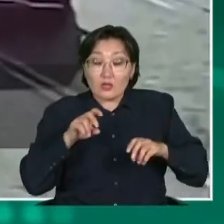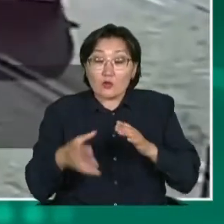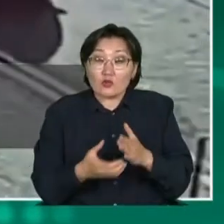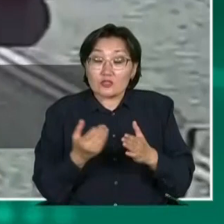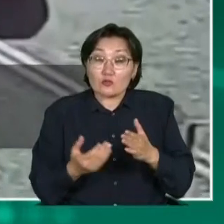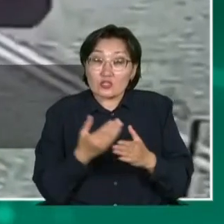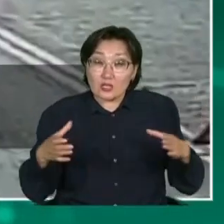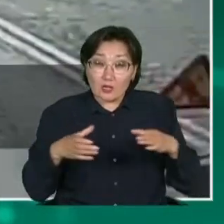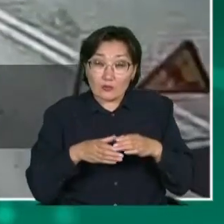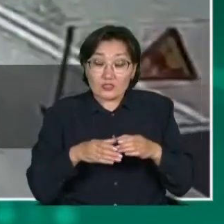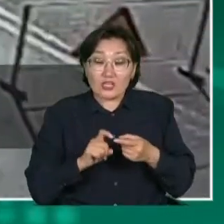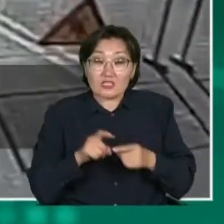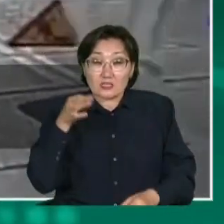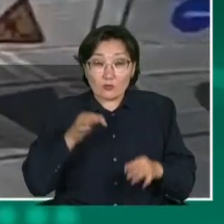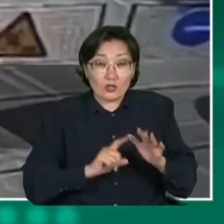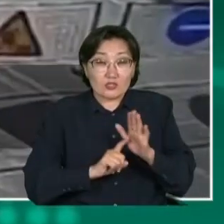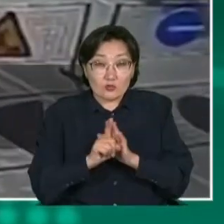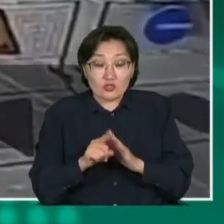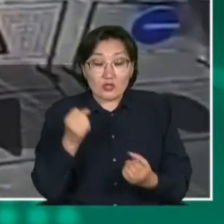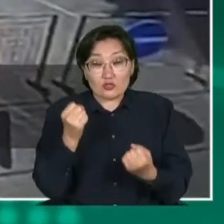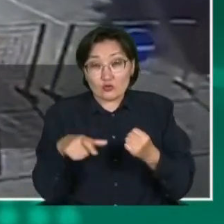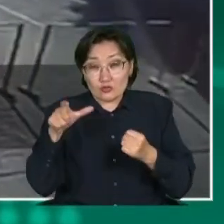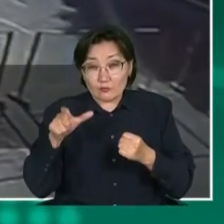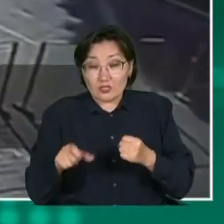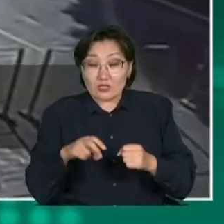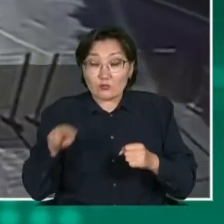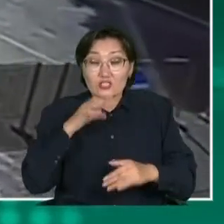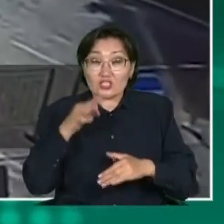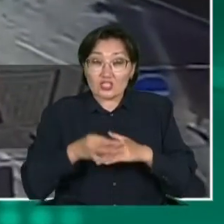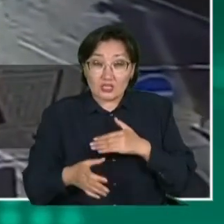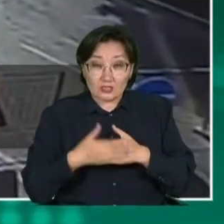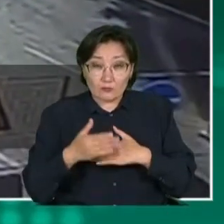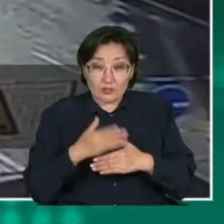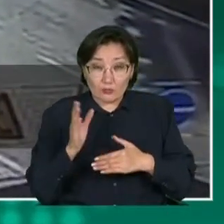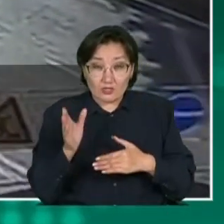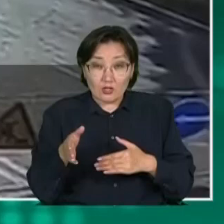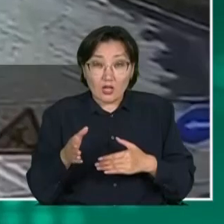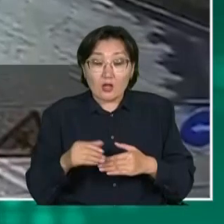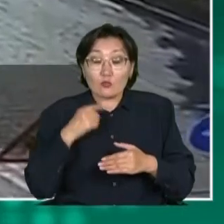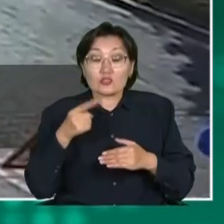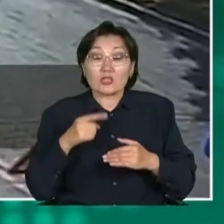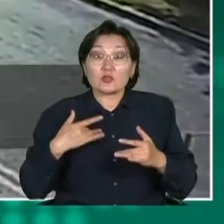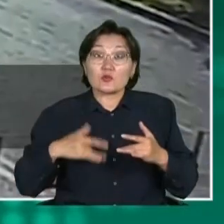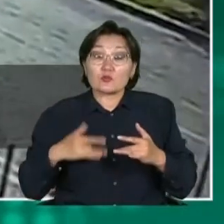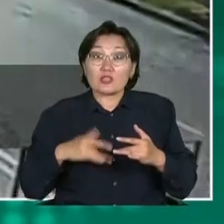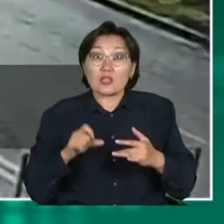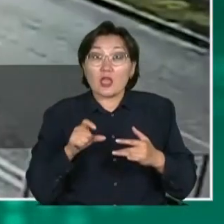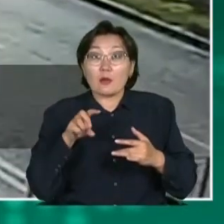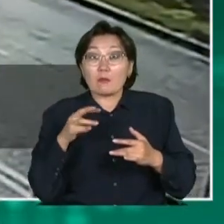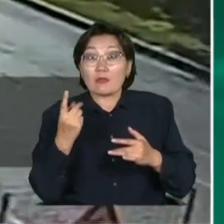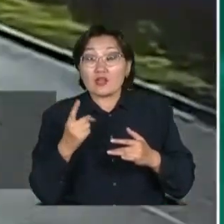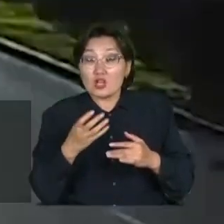компанияға қатысты қылмыстық іс қозғалды. Ал жүргізуші әкімшілік жауапкершілікке тартылмақ. Айта кетейін, Тараздағы М1